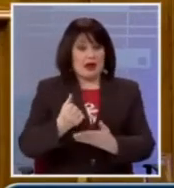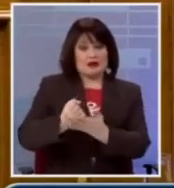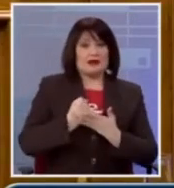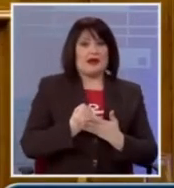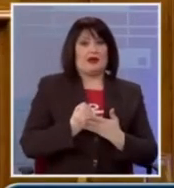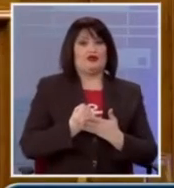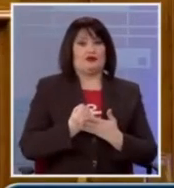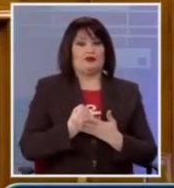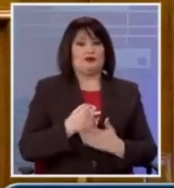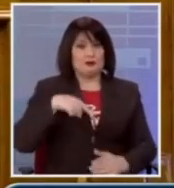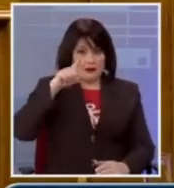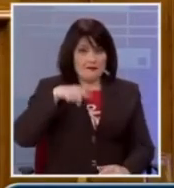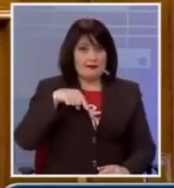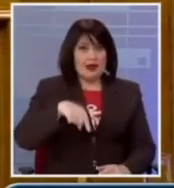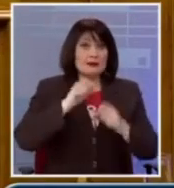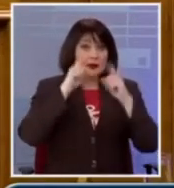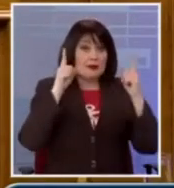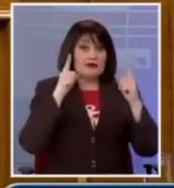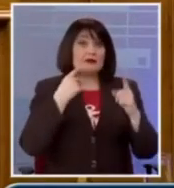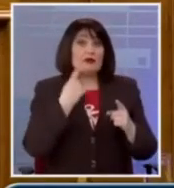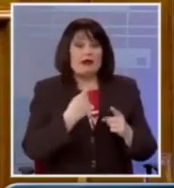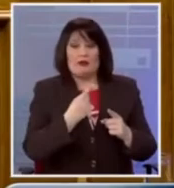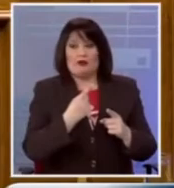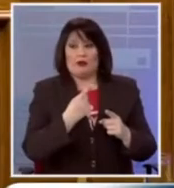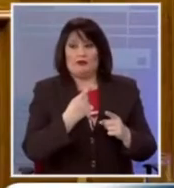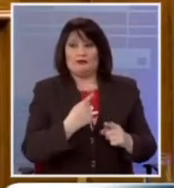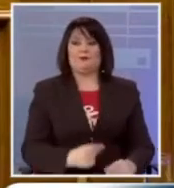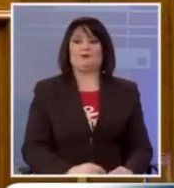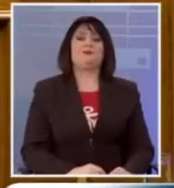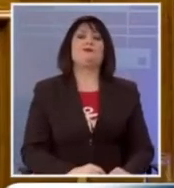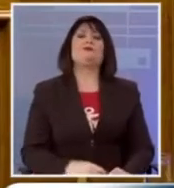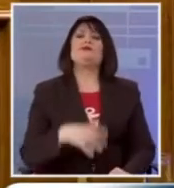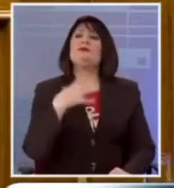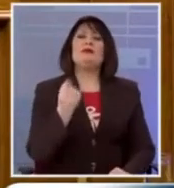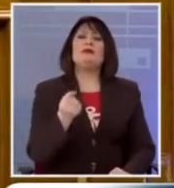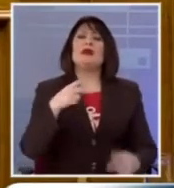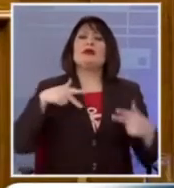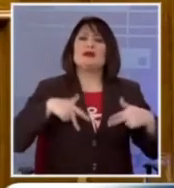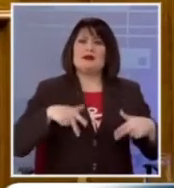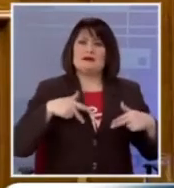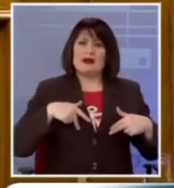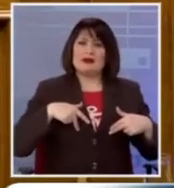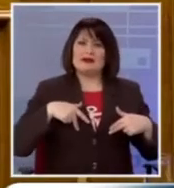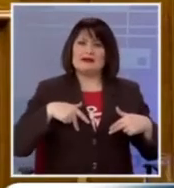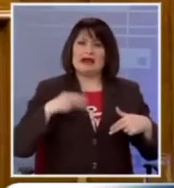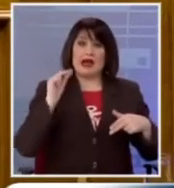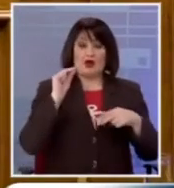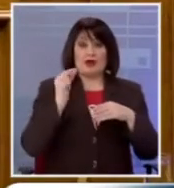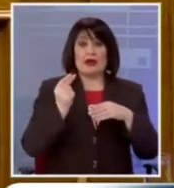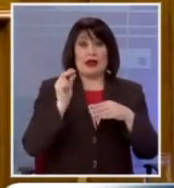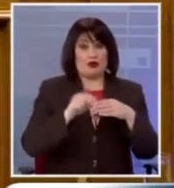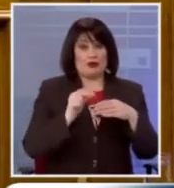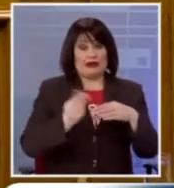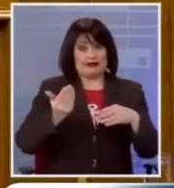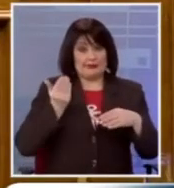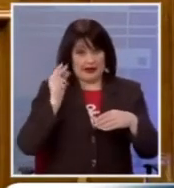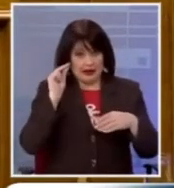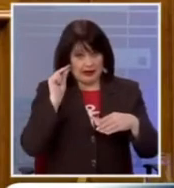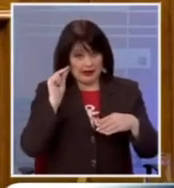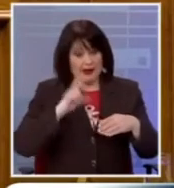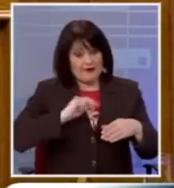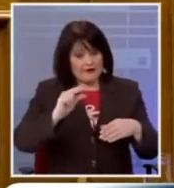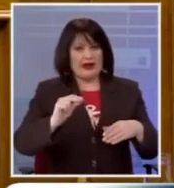Αυτές τις ημέρες ζούμε κάτι πρωτόγνωρο. Υπάρχει μια κυβέρνηση η οποία λέει τα ίδια μεταεκλογικά με αυτά που έλεγε